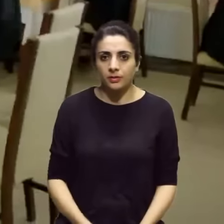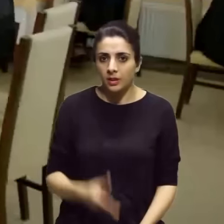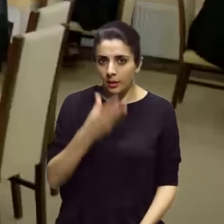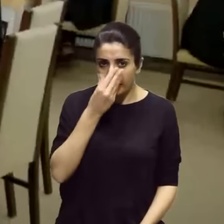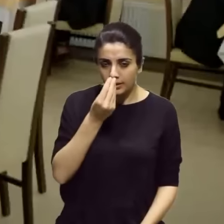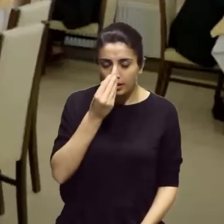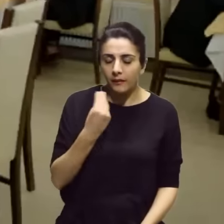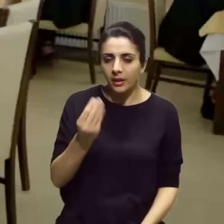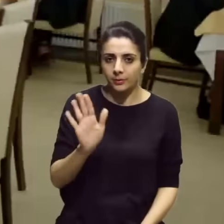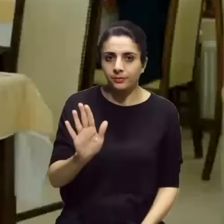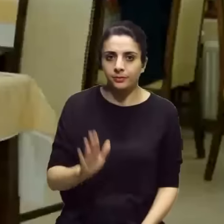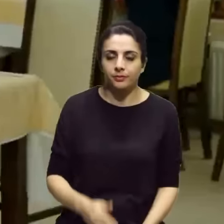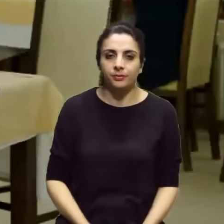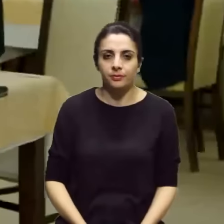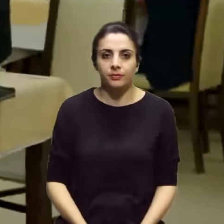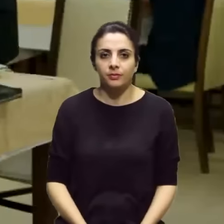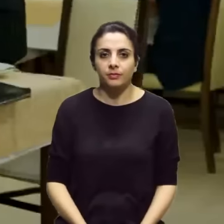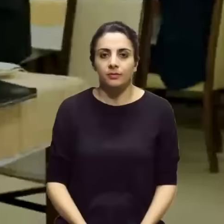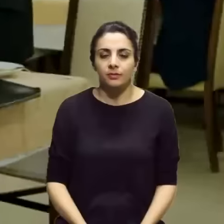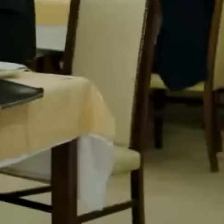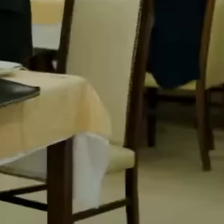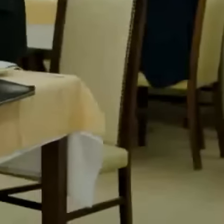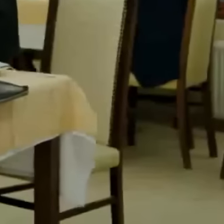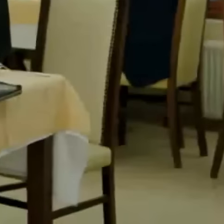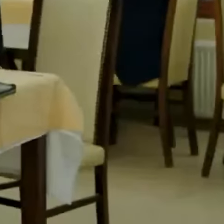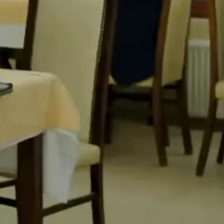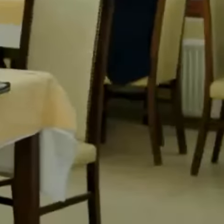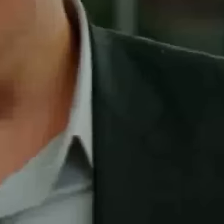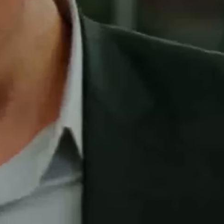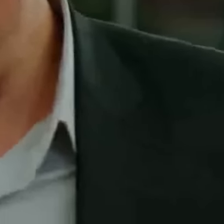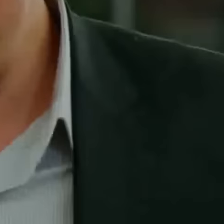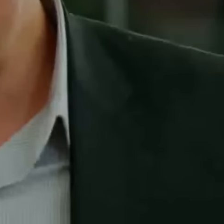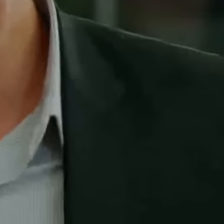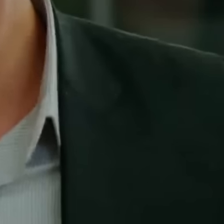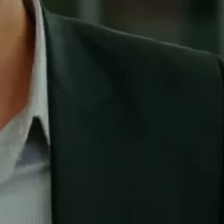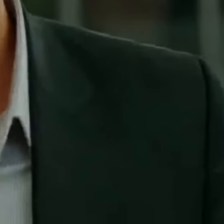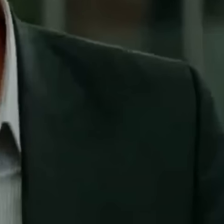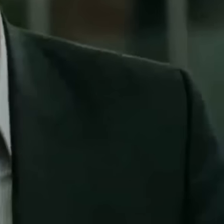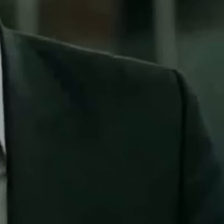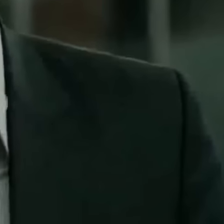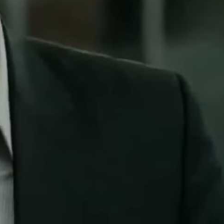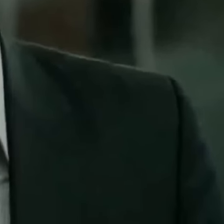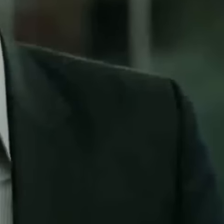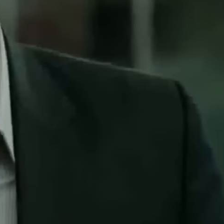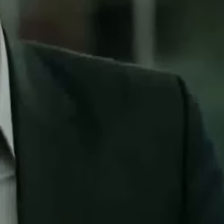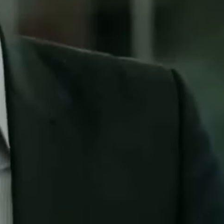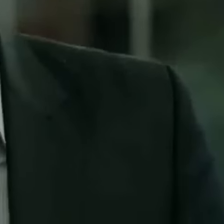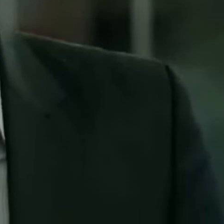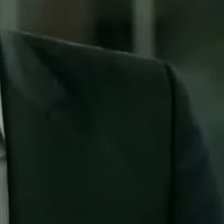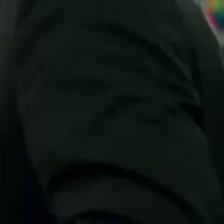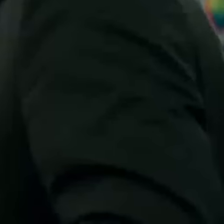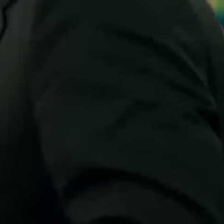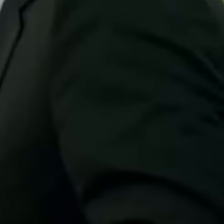Peçete. Sevinç ne yapacağının şaşkınlığında peçetelikten peçete alıp Sabri'nin yüzünü silmeye girişti. Yakasını, ceketini